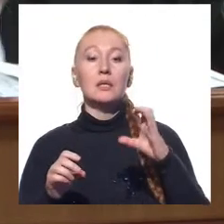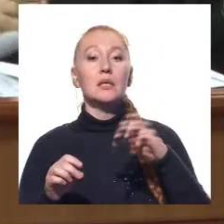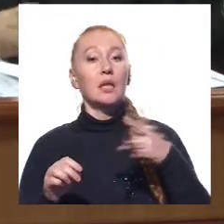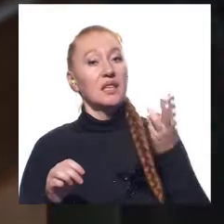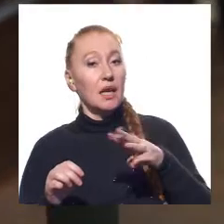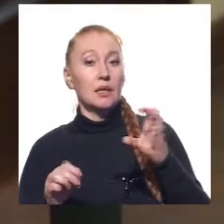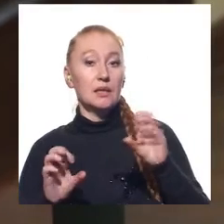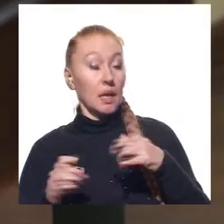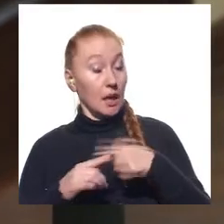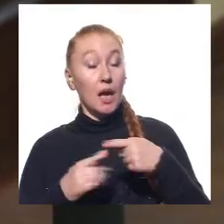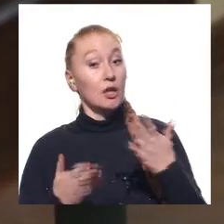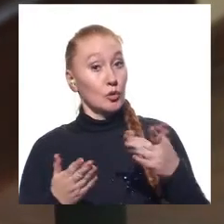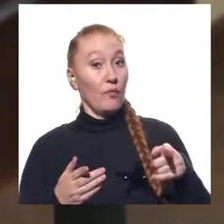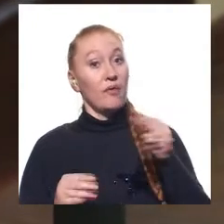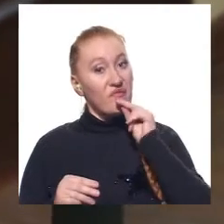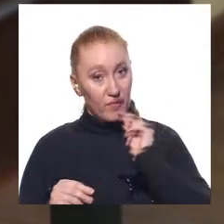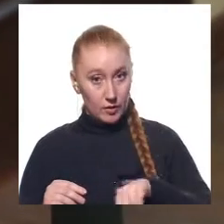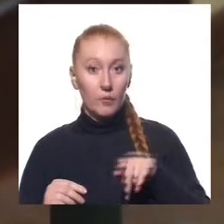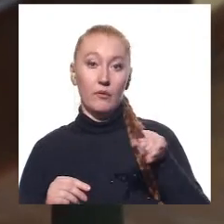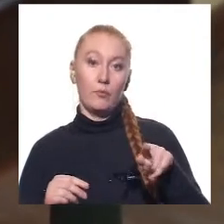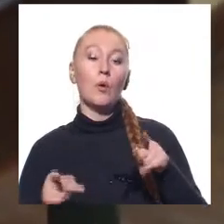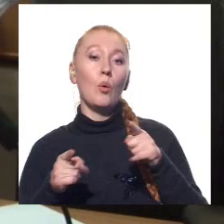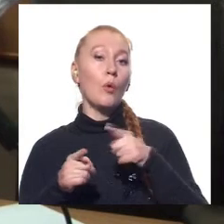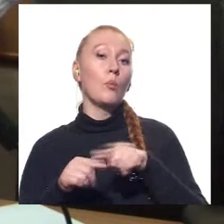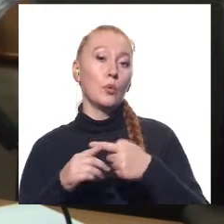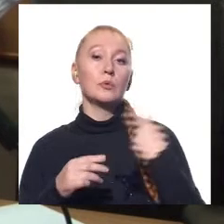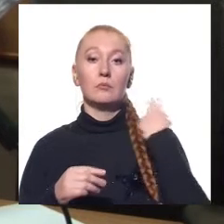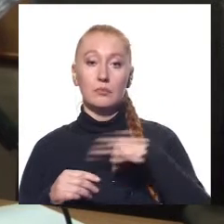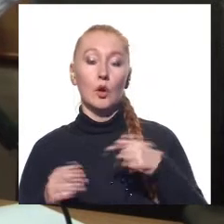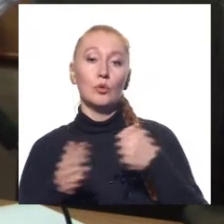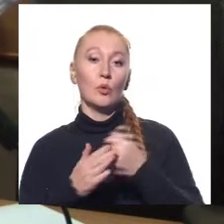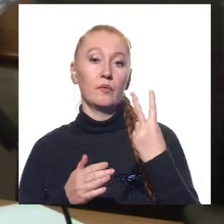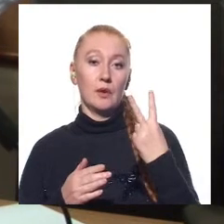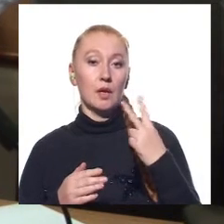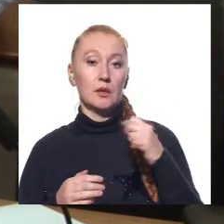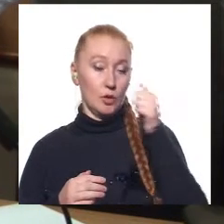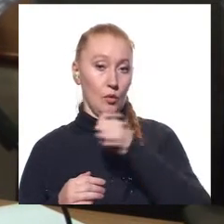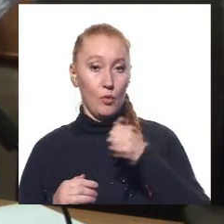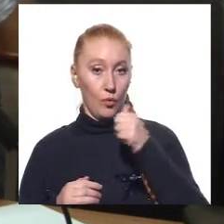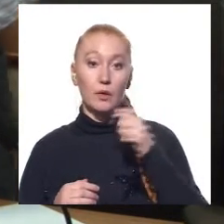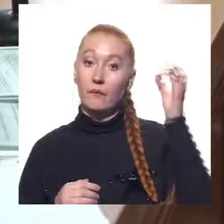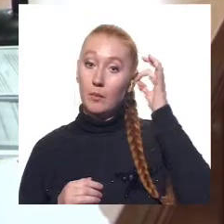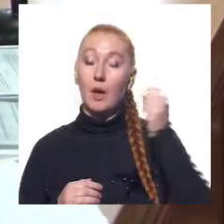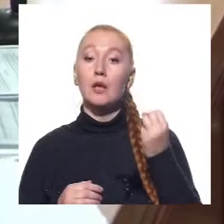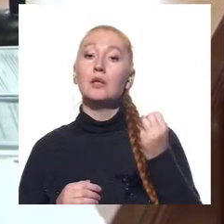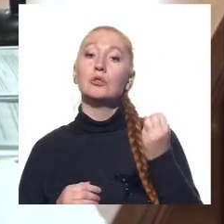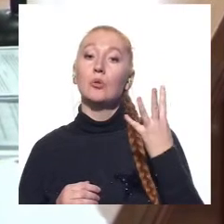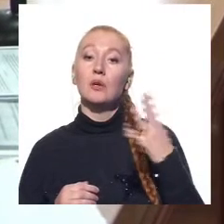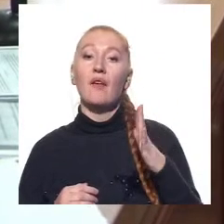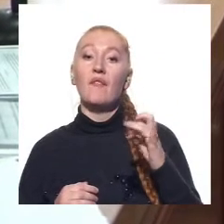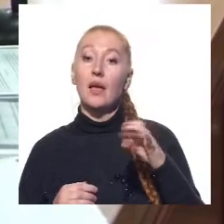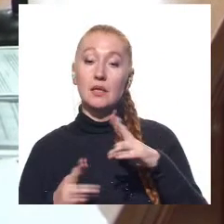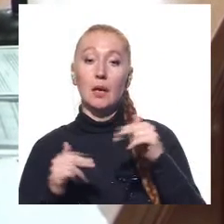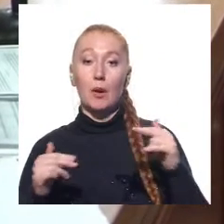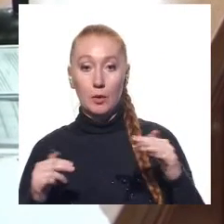статтями. Якщо його визнають винним, йому загрожує ув'язнення строком до 12 років. Нагадаю, 14 вересня